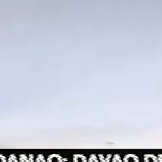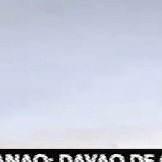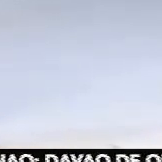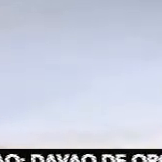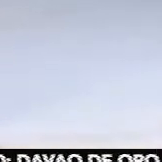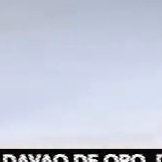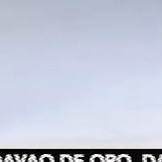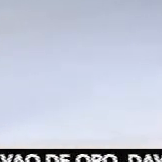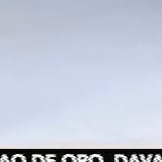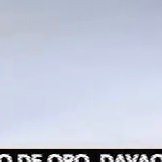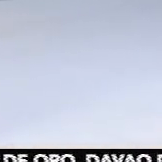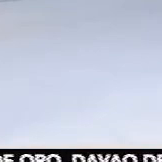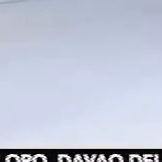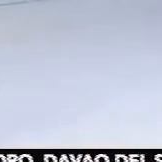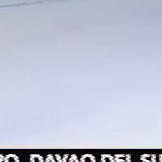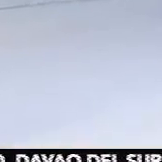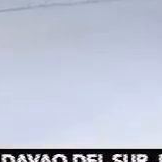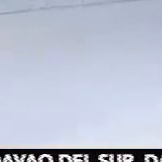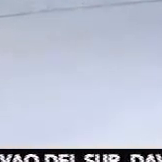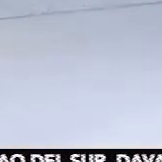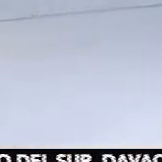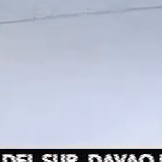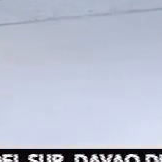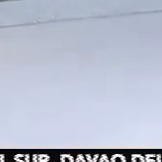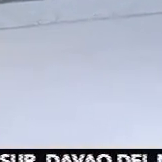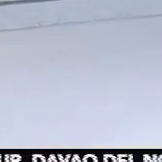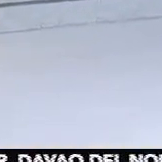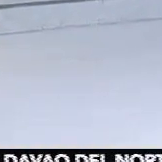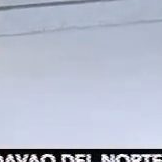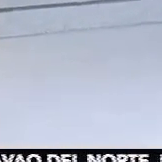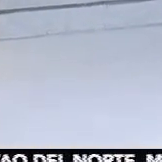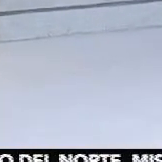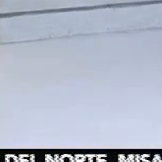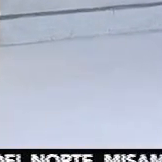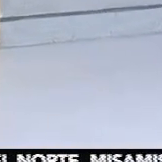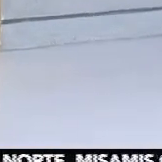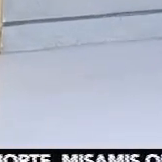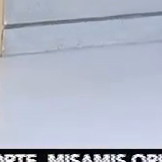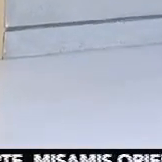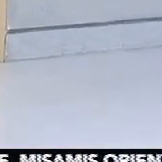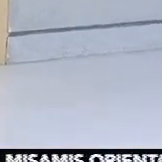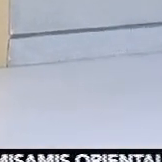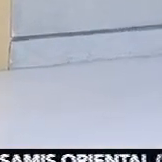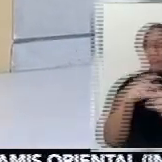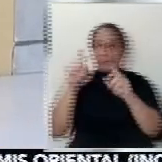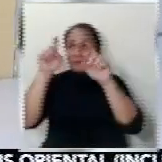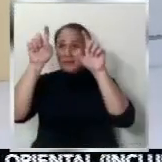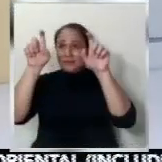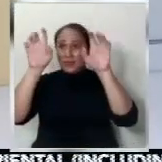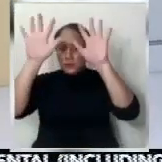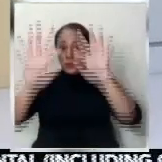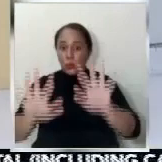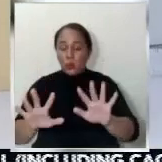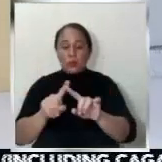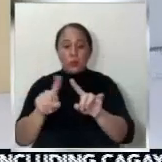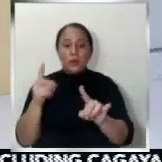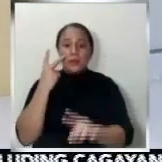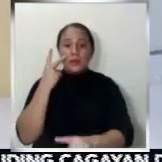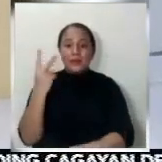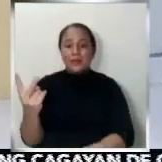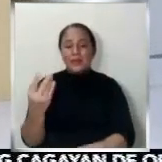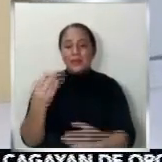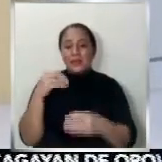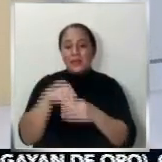Kabilang sa mga pinakamabenta tuwing bagong taon ang mga kalendaryo na hindi lang isinasabit sa mga pader dahil nakikita rin maging sa mga